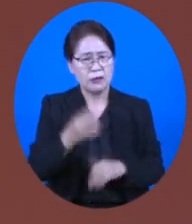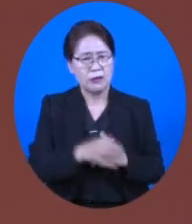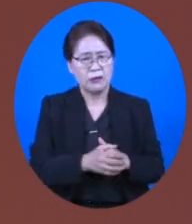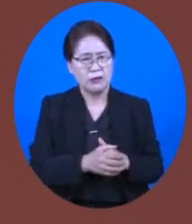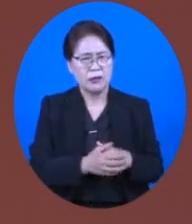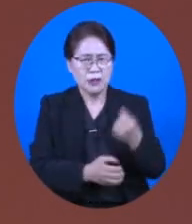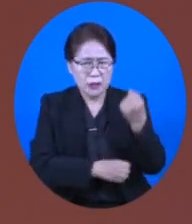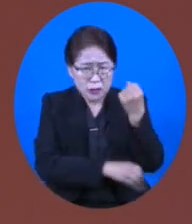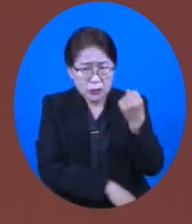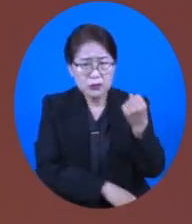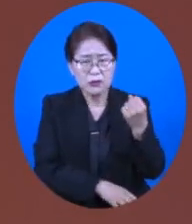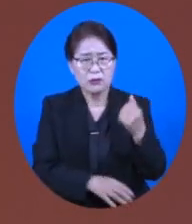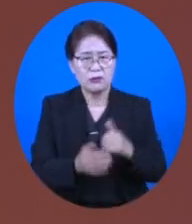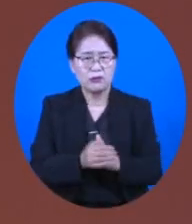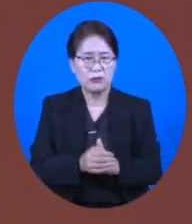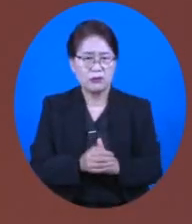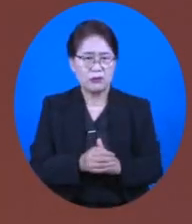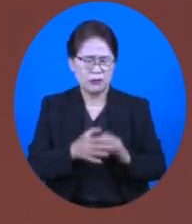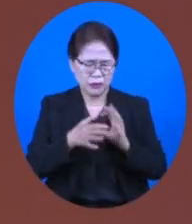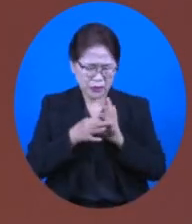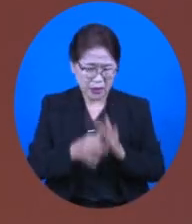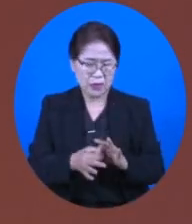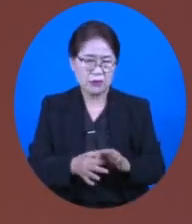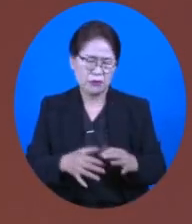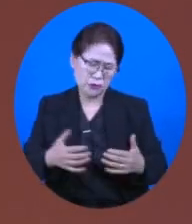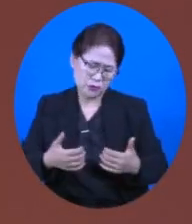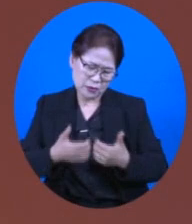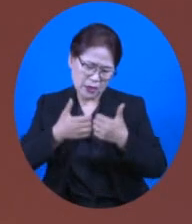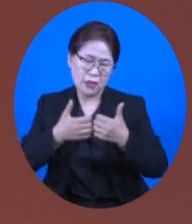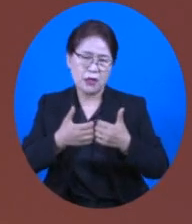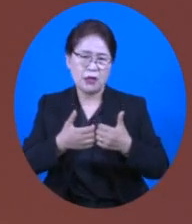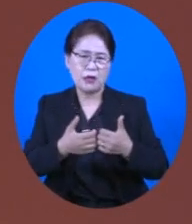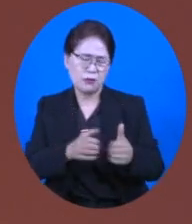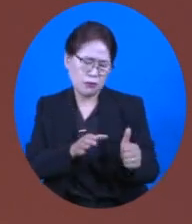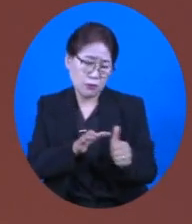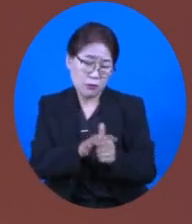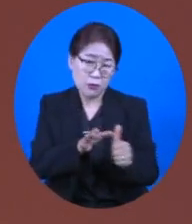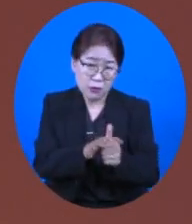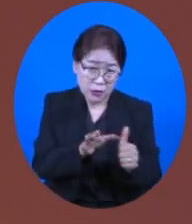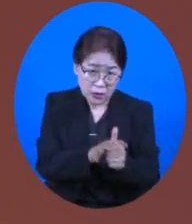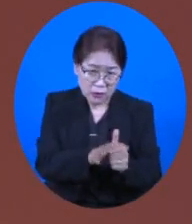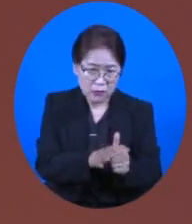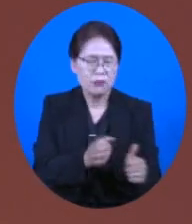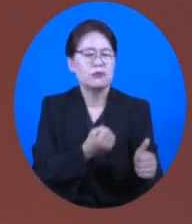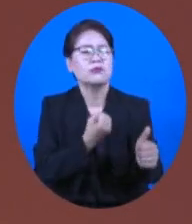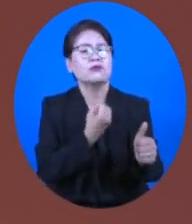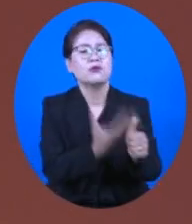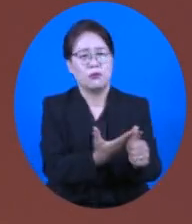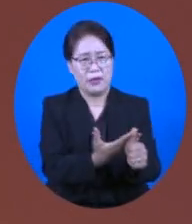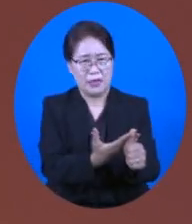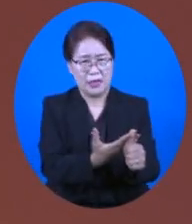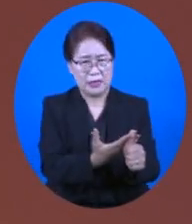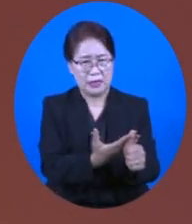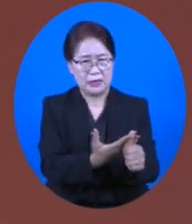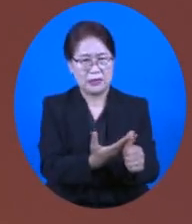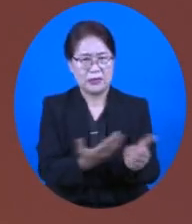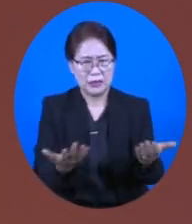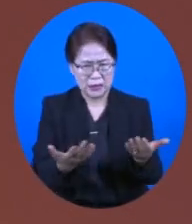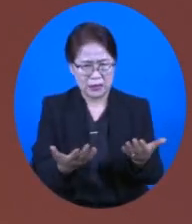그러면 끊임없이 대항하고 공격하거나 고발하는 일을 하는 자라는